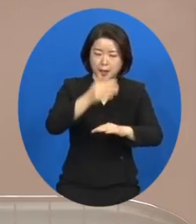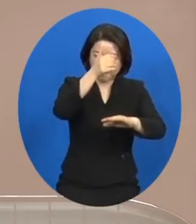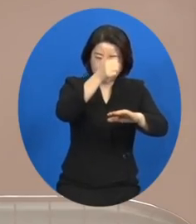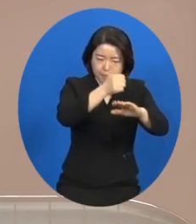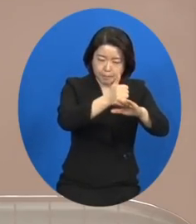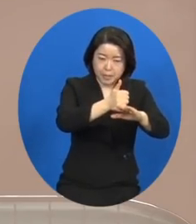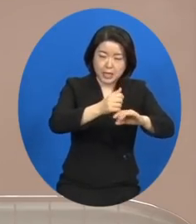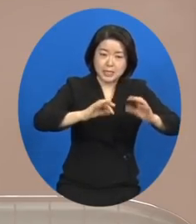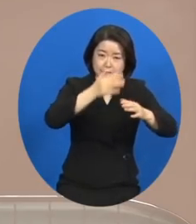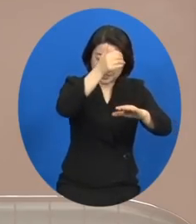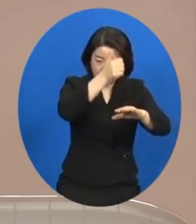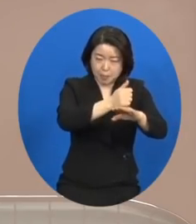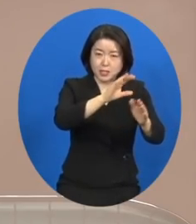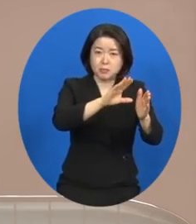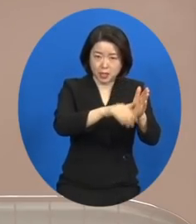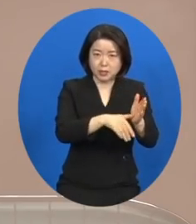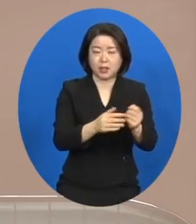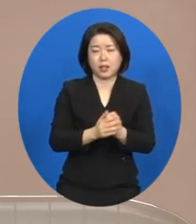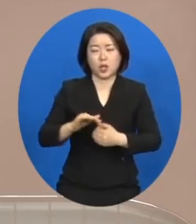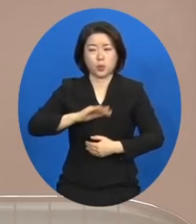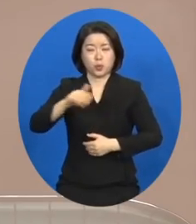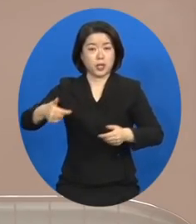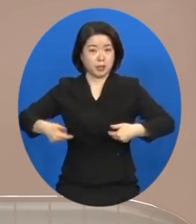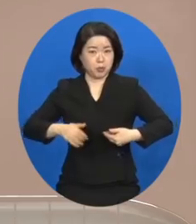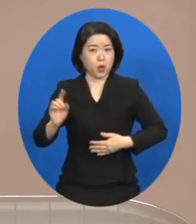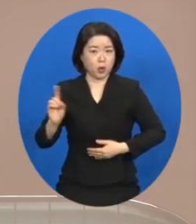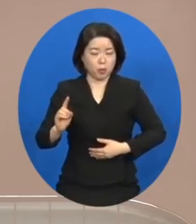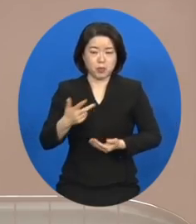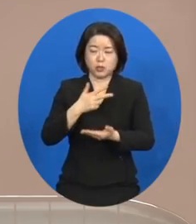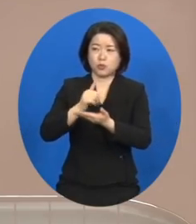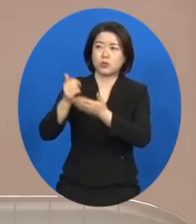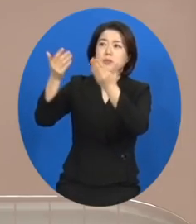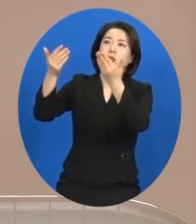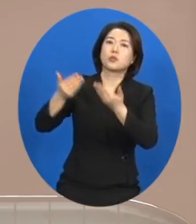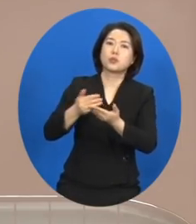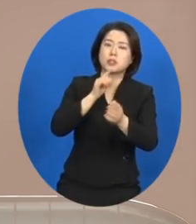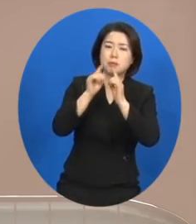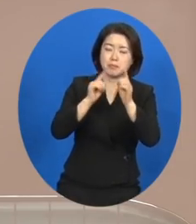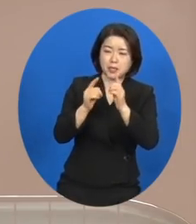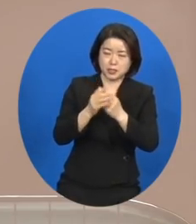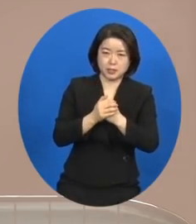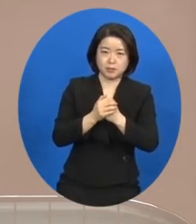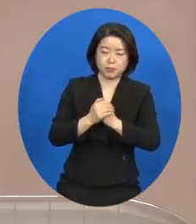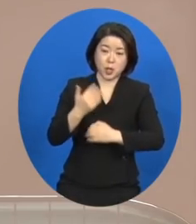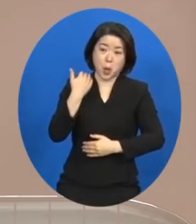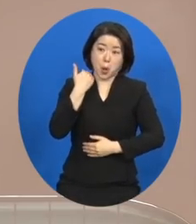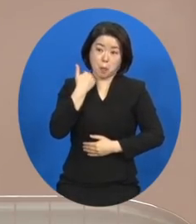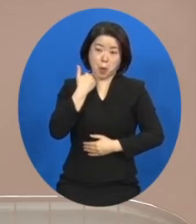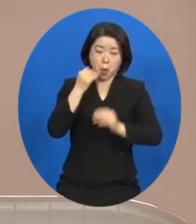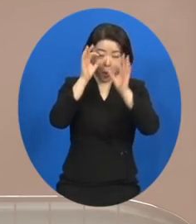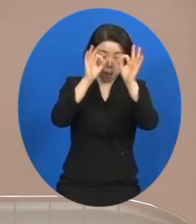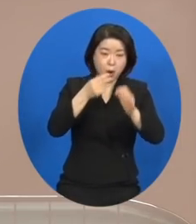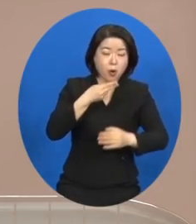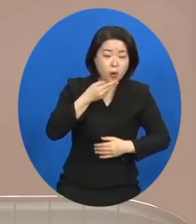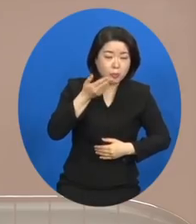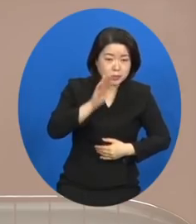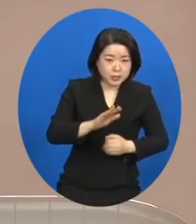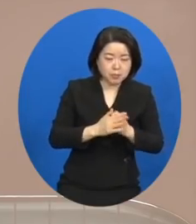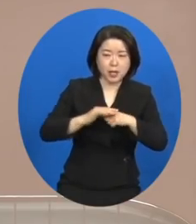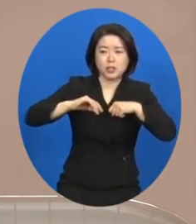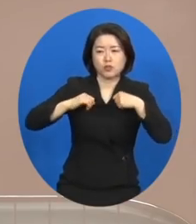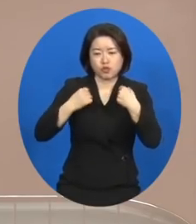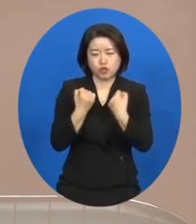될수록 우리에게 필요한 믿음은 주님이 주신 그 말씀을 보이지 않아도 믿고 순종할 수 있는 그